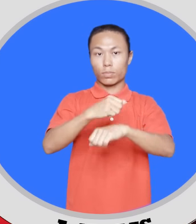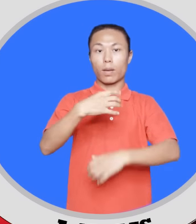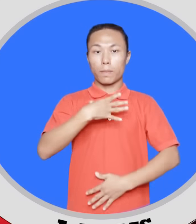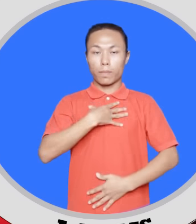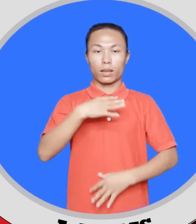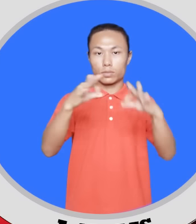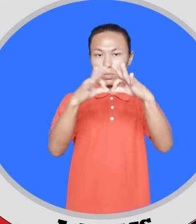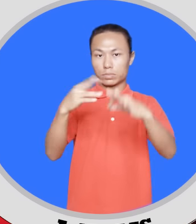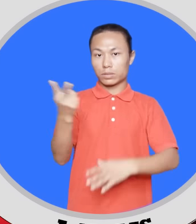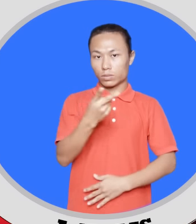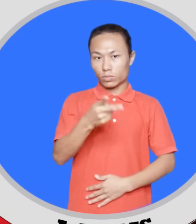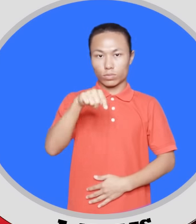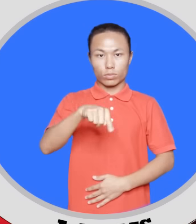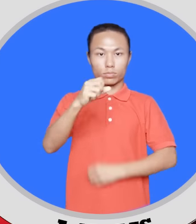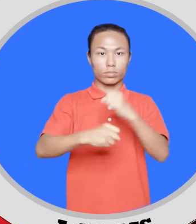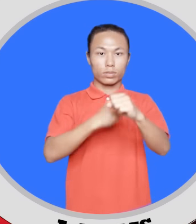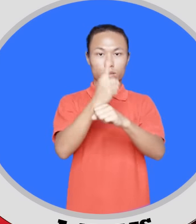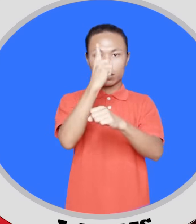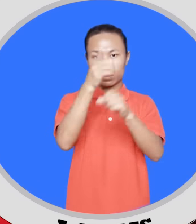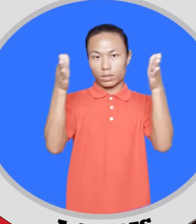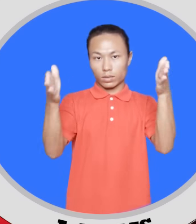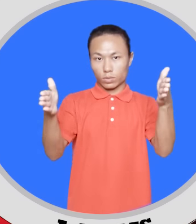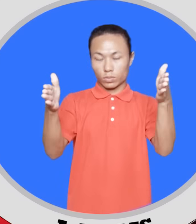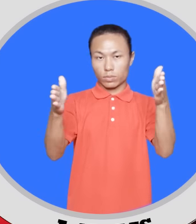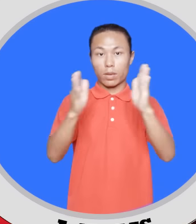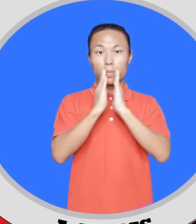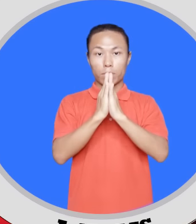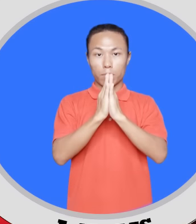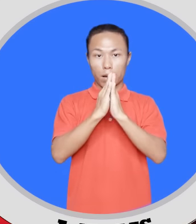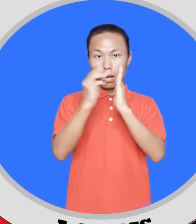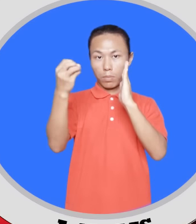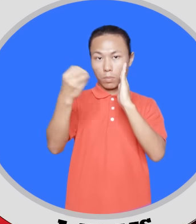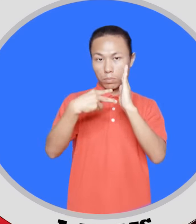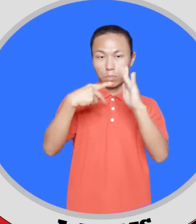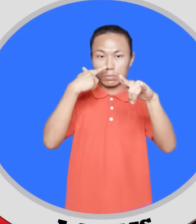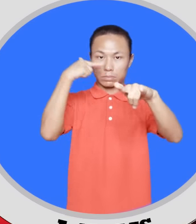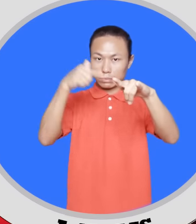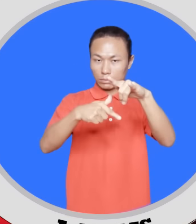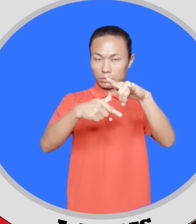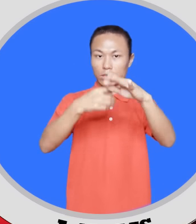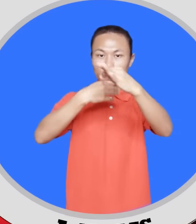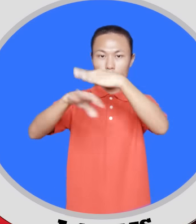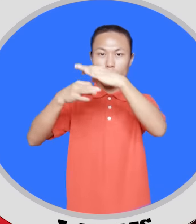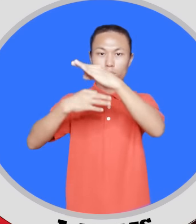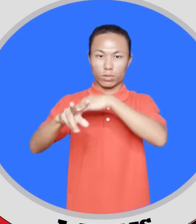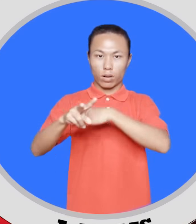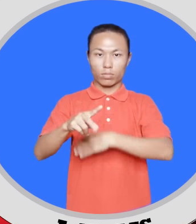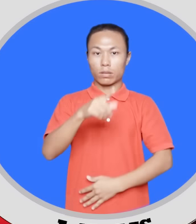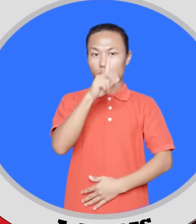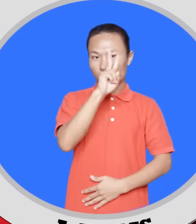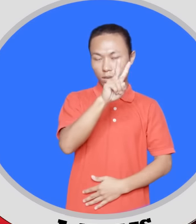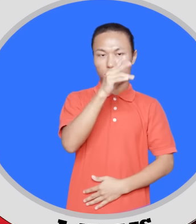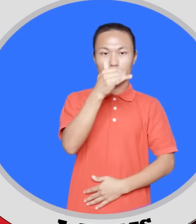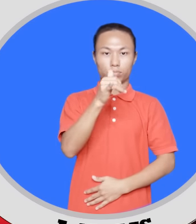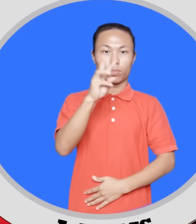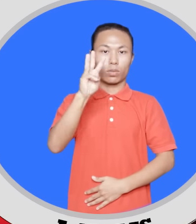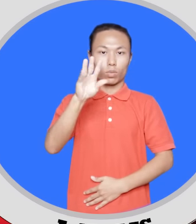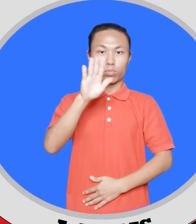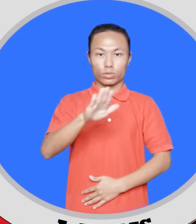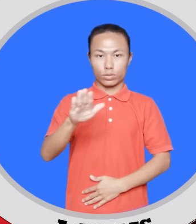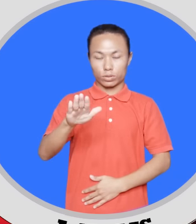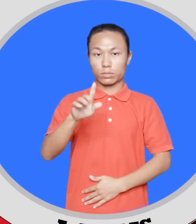Company Limited Singapore အခြေစိုက် Sahara Energy International Petroleum Company Limited နဲ့တခြားကုမ္ပဏီတွေကယခုနှစ်အတွင်းမှာ